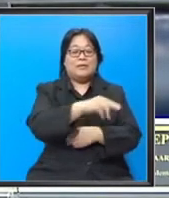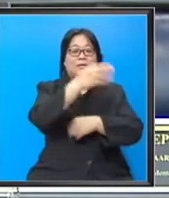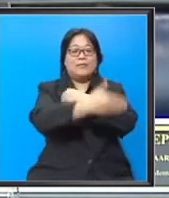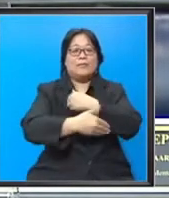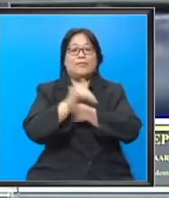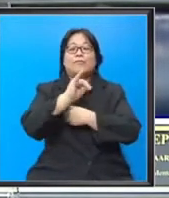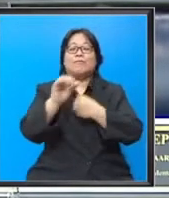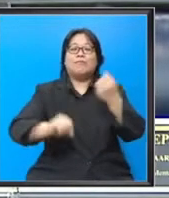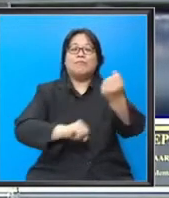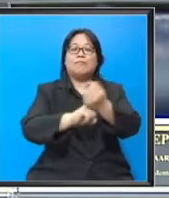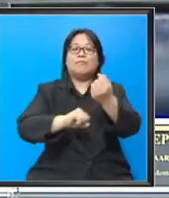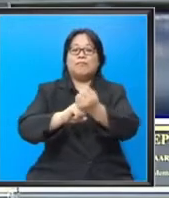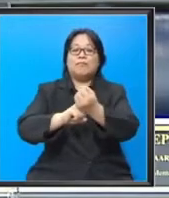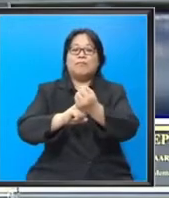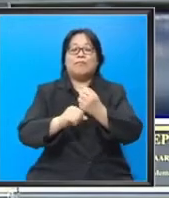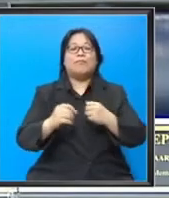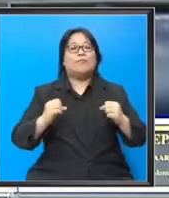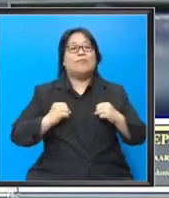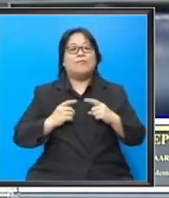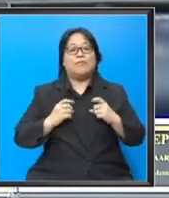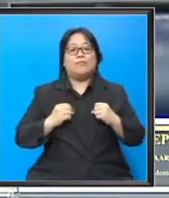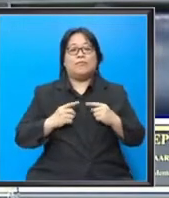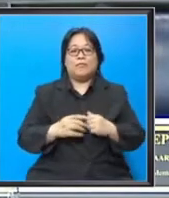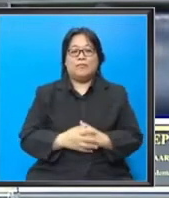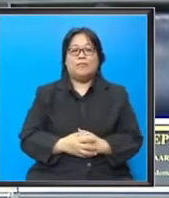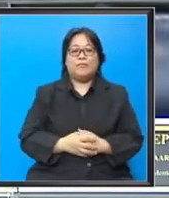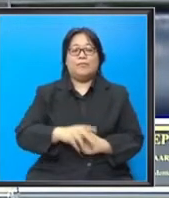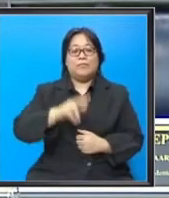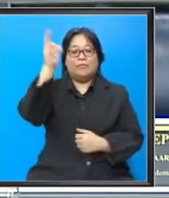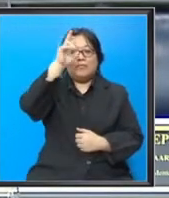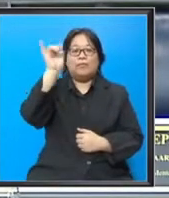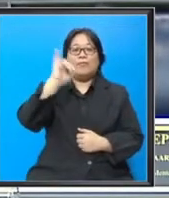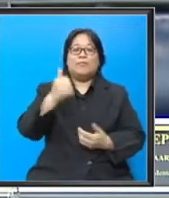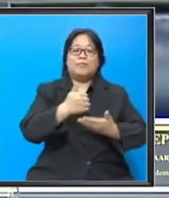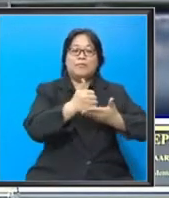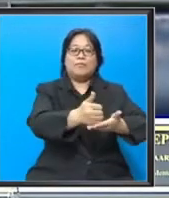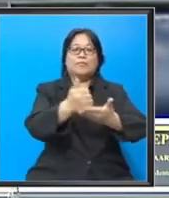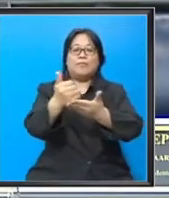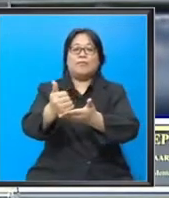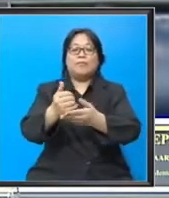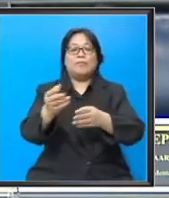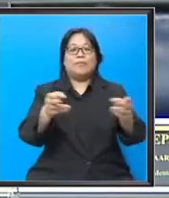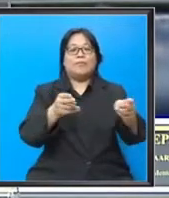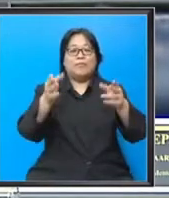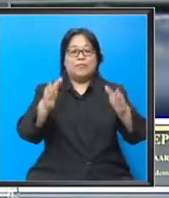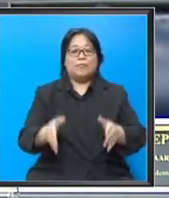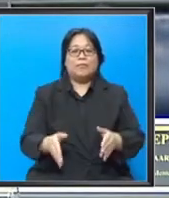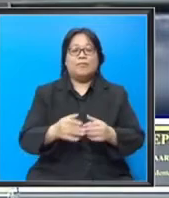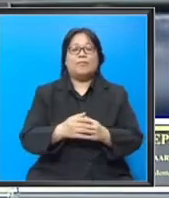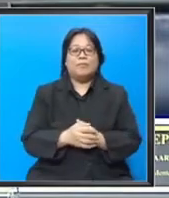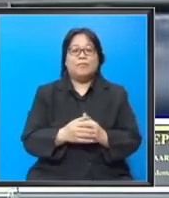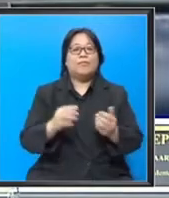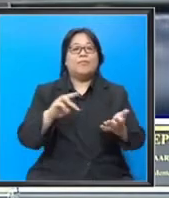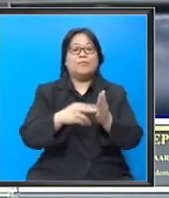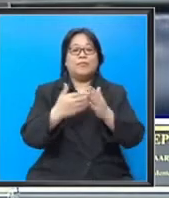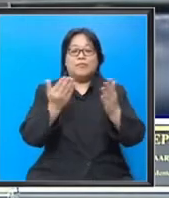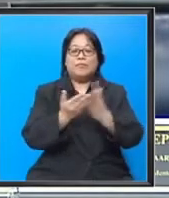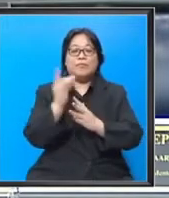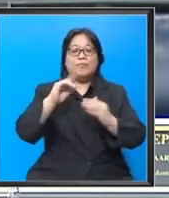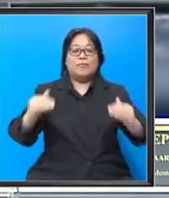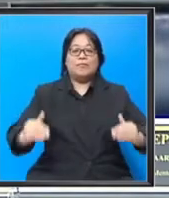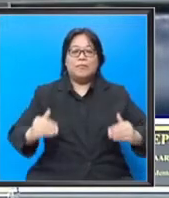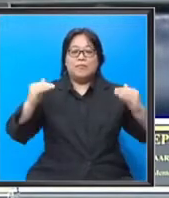turut disumbangkan oleh hatchery swasta Hai kerajaan turut membantu pengusaha Cerry melalui naik taraf